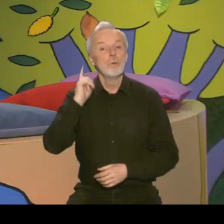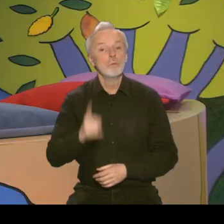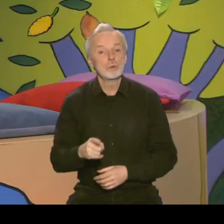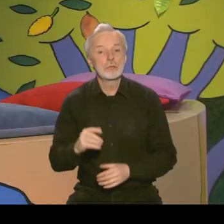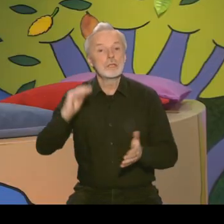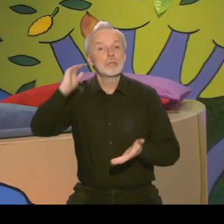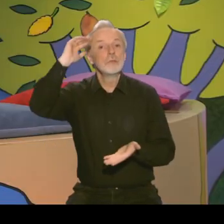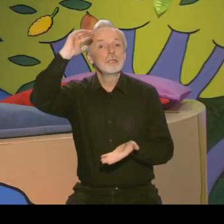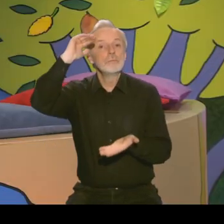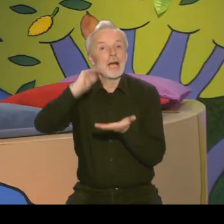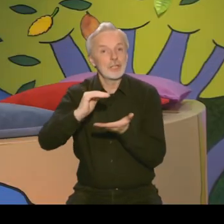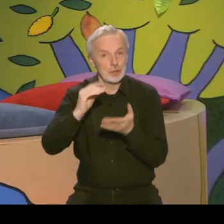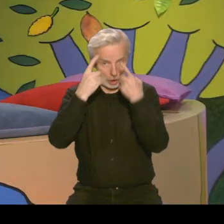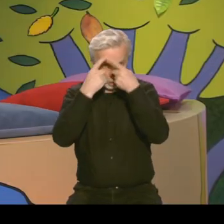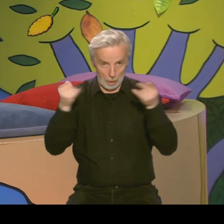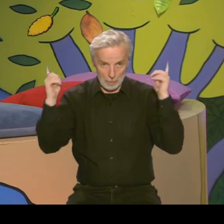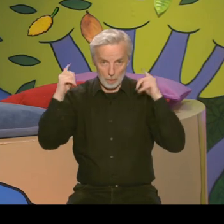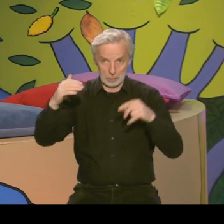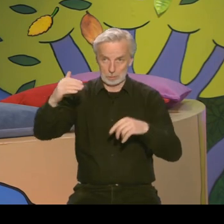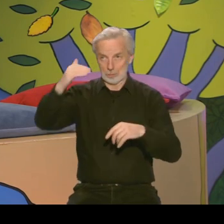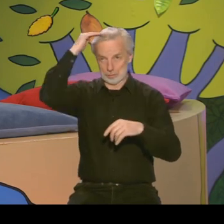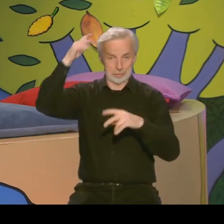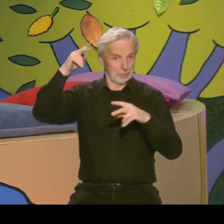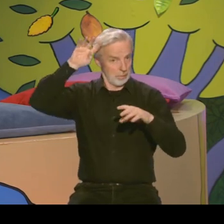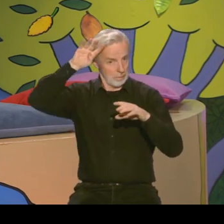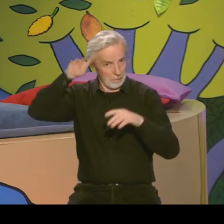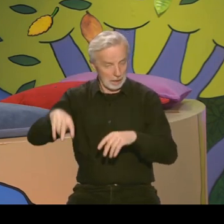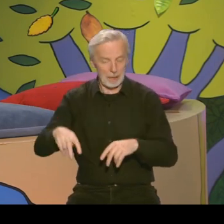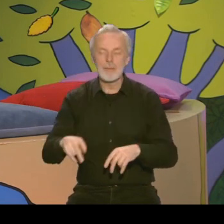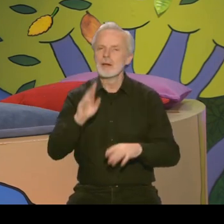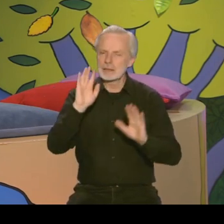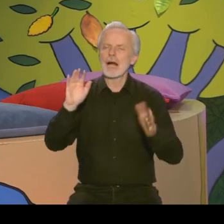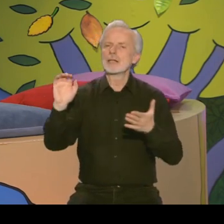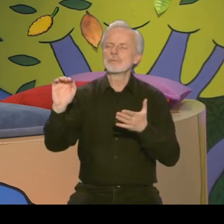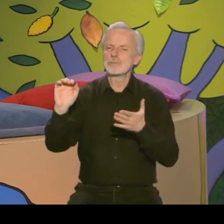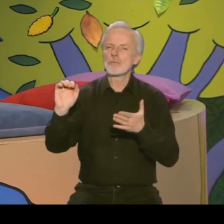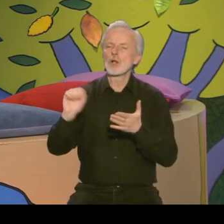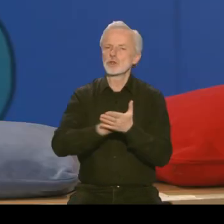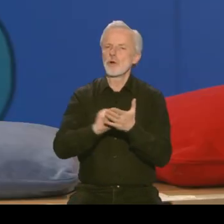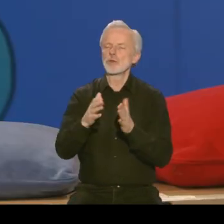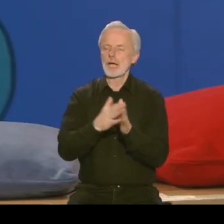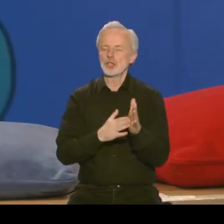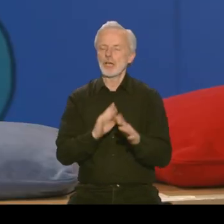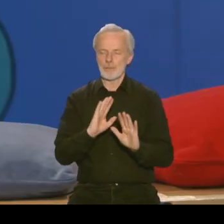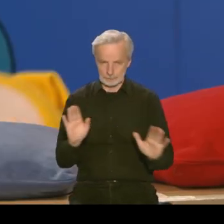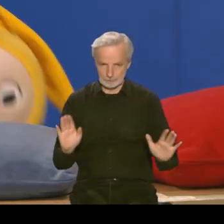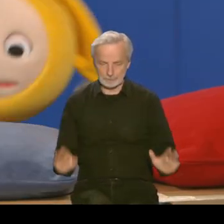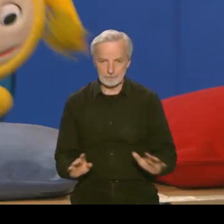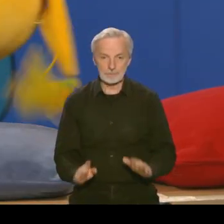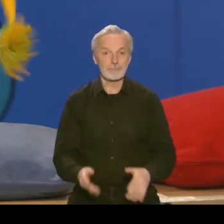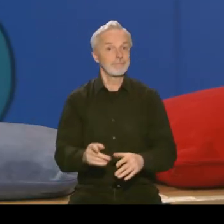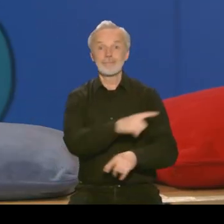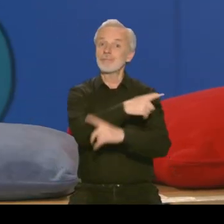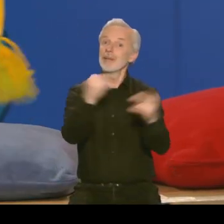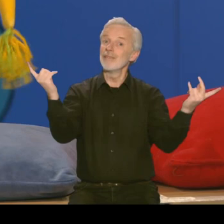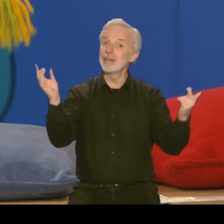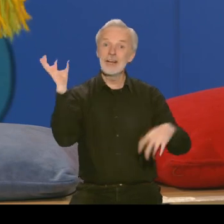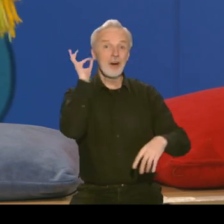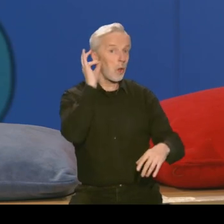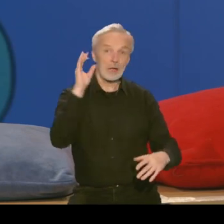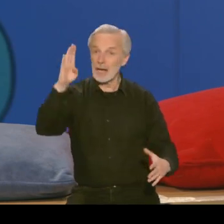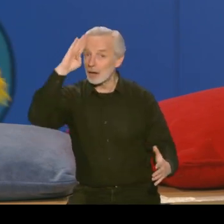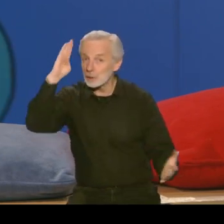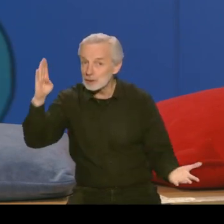menší klobouk, aby ti nespadl. Tak začneme znovu. Jak to bylo? Tak. Holky a